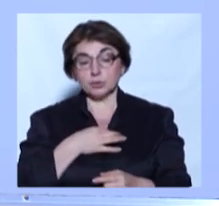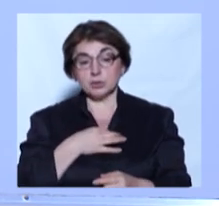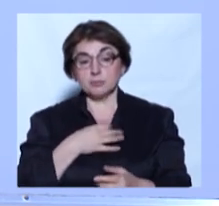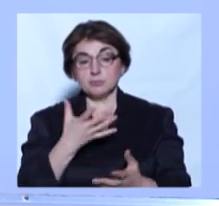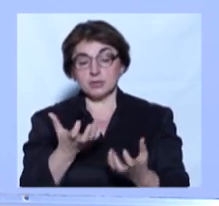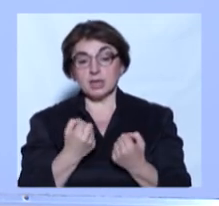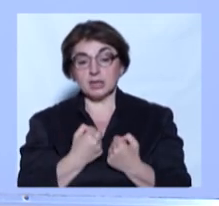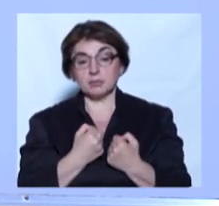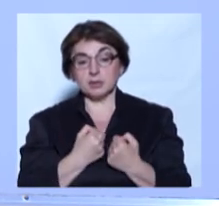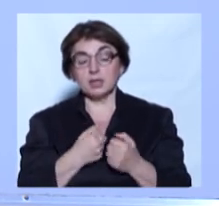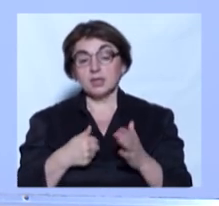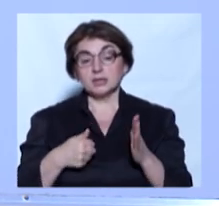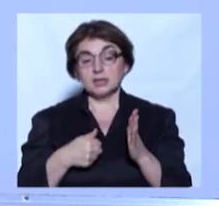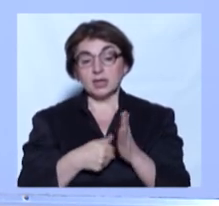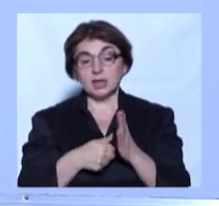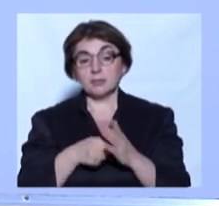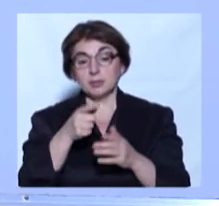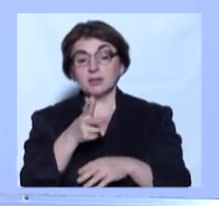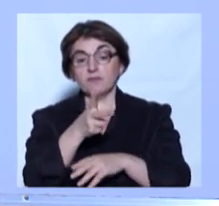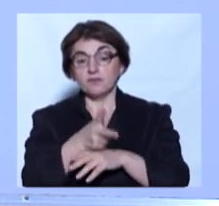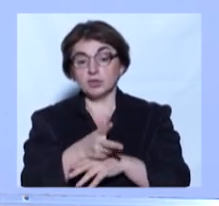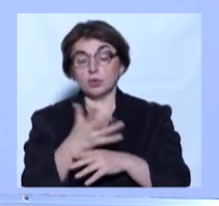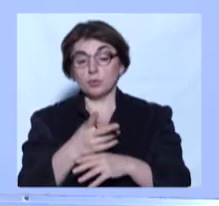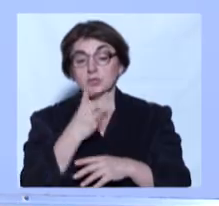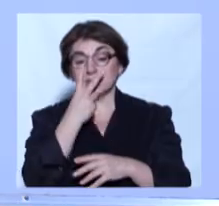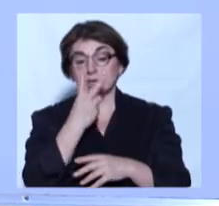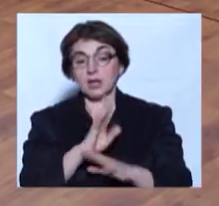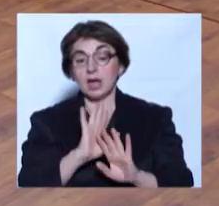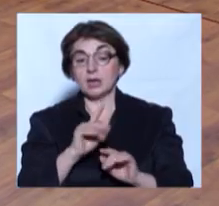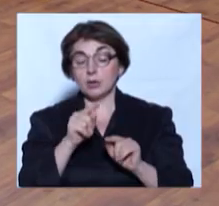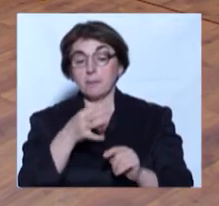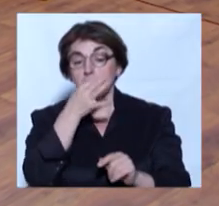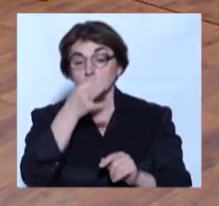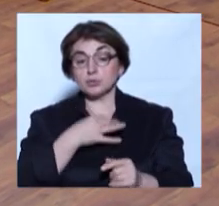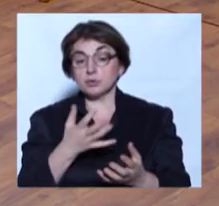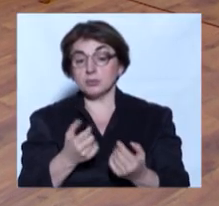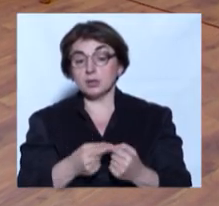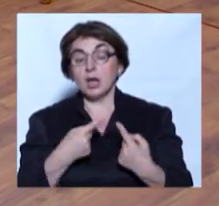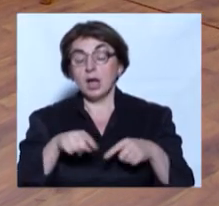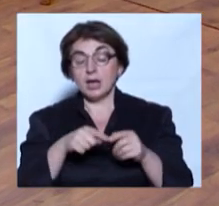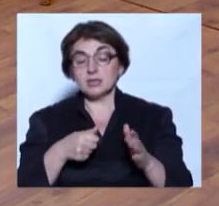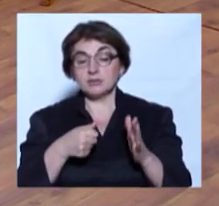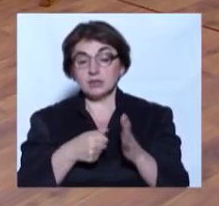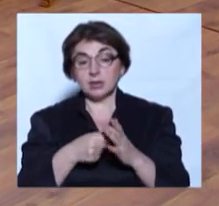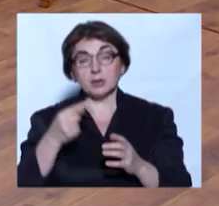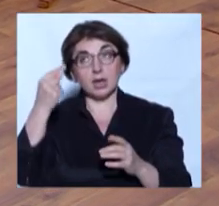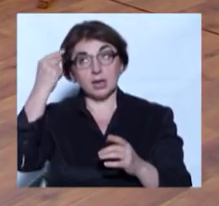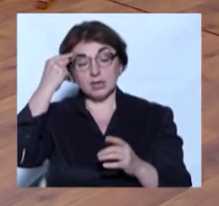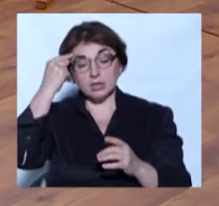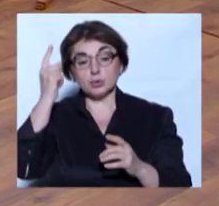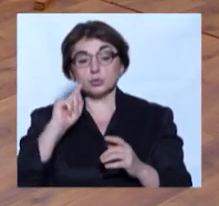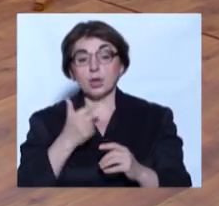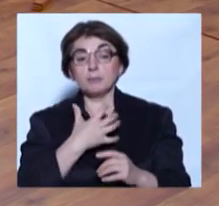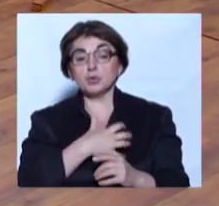ამის პასუხის მისაღებად დაგეხმარებათ ეს ვიდეო, რომელსაც ჩვენ ახლა ვნახავთ, და არა მარტო ამის პასუხს მიიღებთ, ასევე დაგეხმარებათ გაანალიზოთ, თუ რა